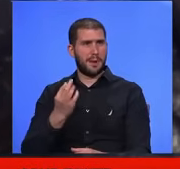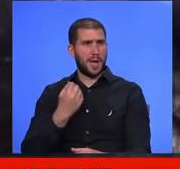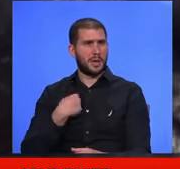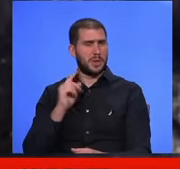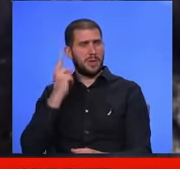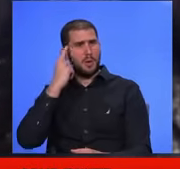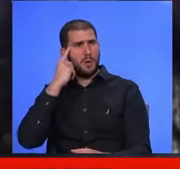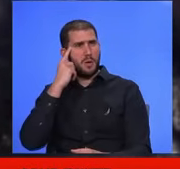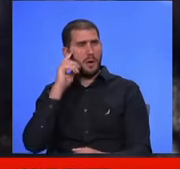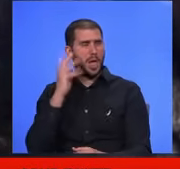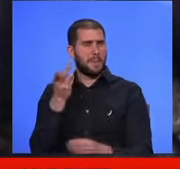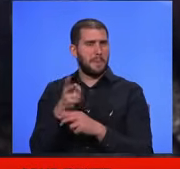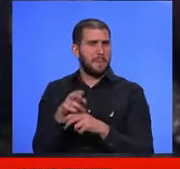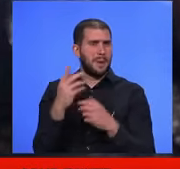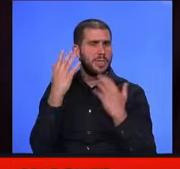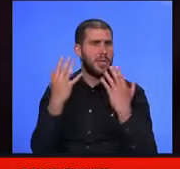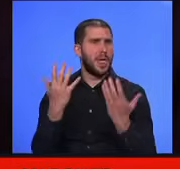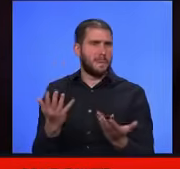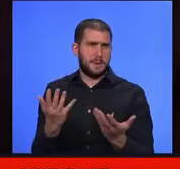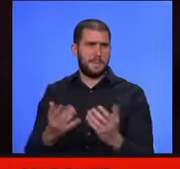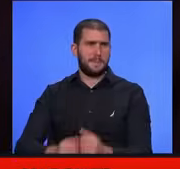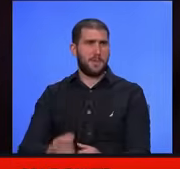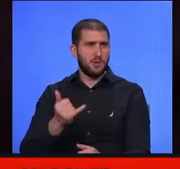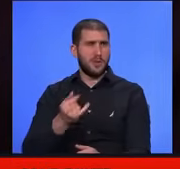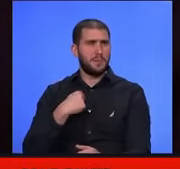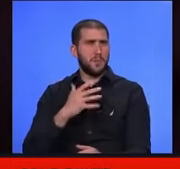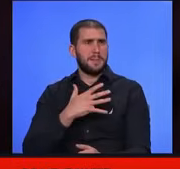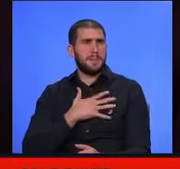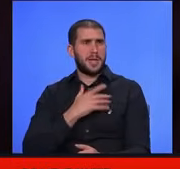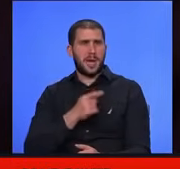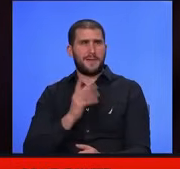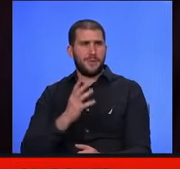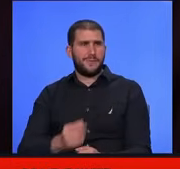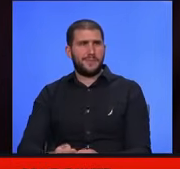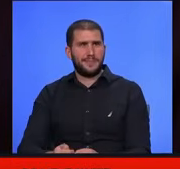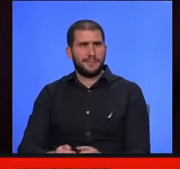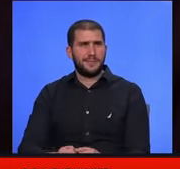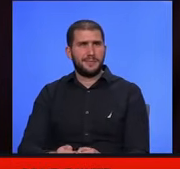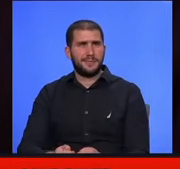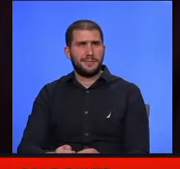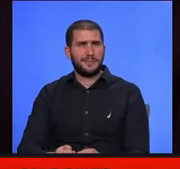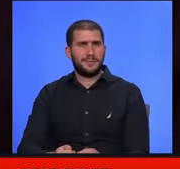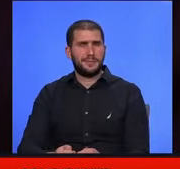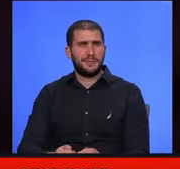חושב למה הוא אומר. עכשיו אני מאוד מקרקע הוא.